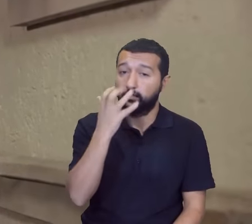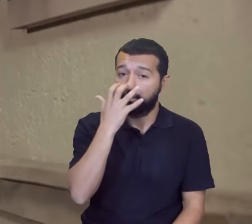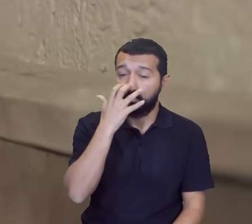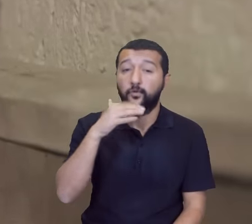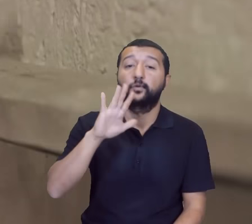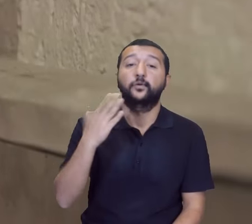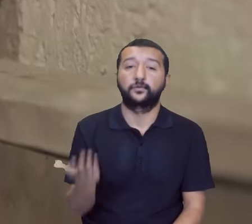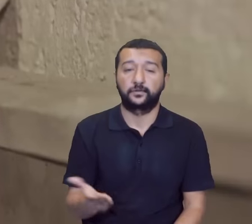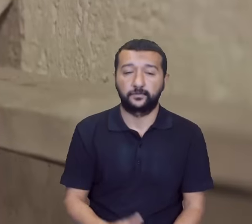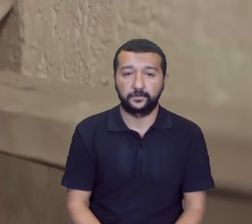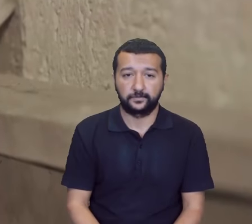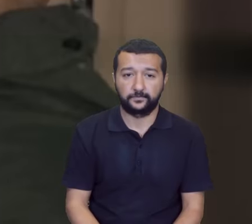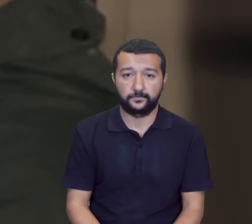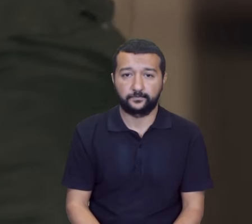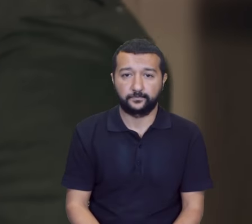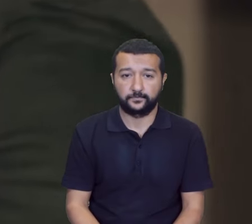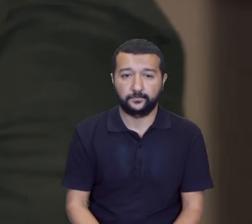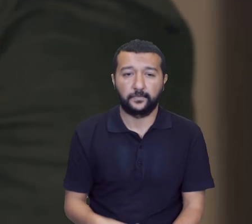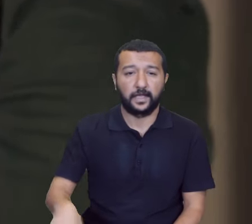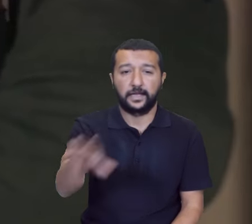asılarak tırmanmaya kalktı.